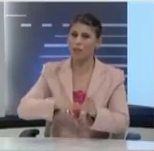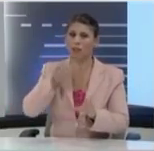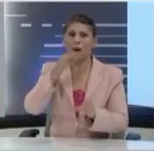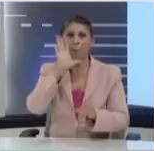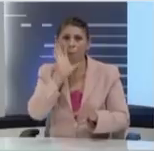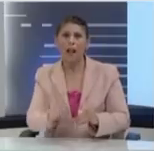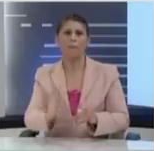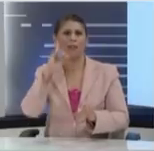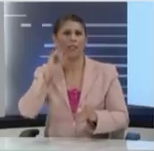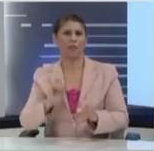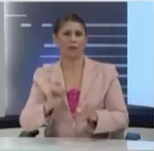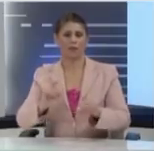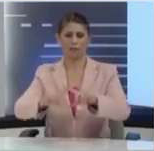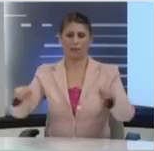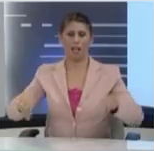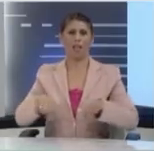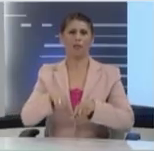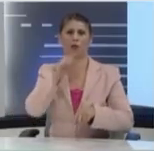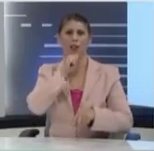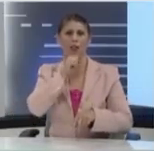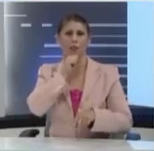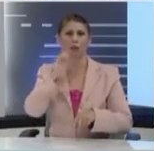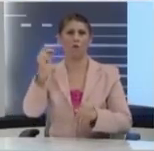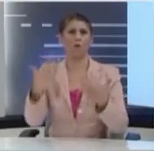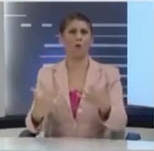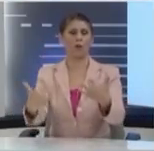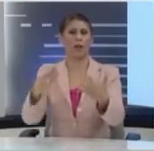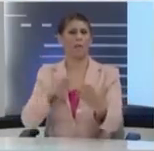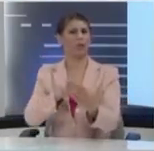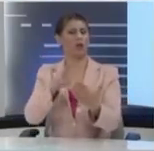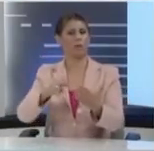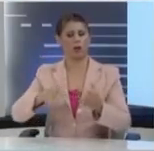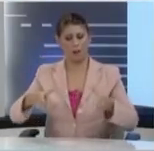στα πραγματικά δεδομένα στην αίθουσα της Γερουσίας της Βουλής, απευθυνόμενος στην Επιτροπή Οικονομικών.